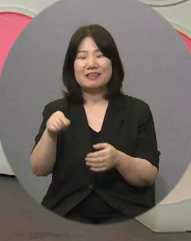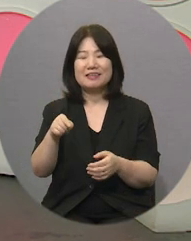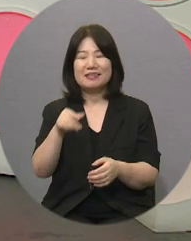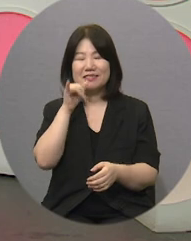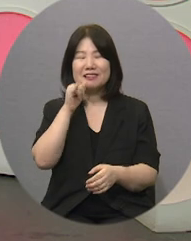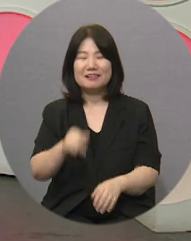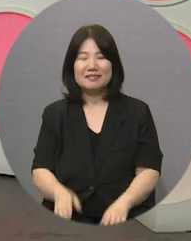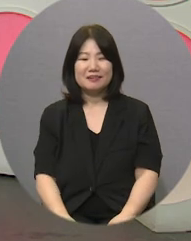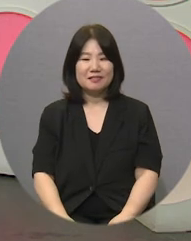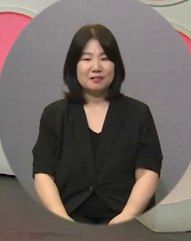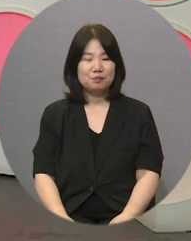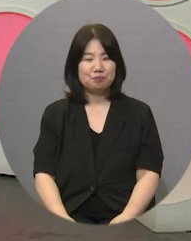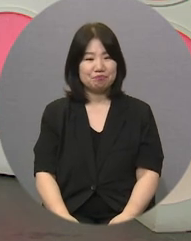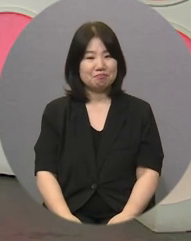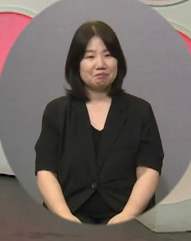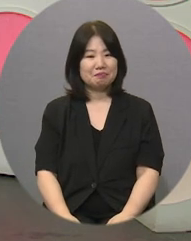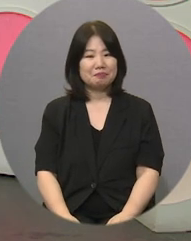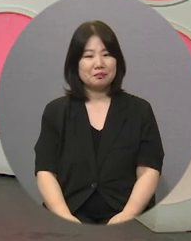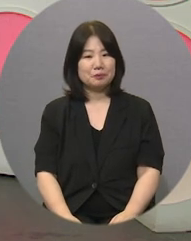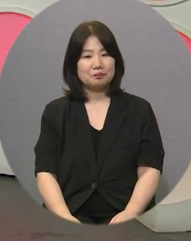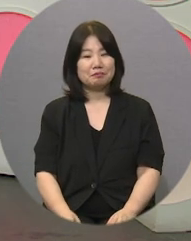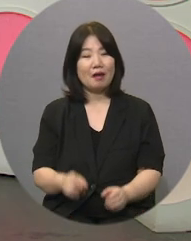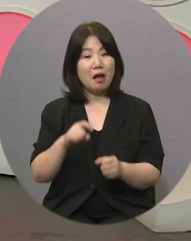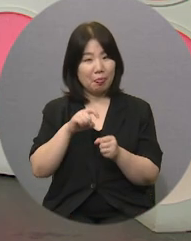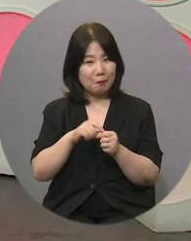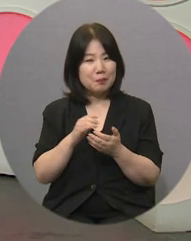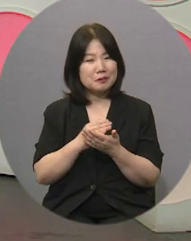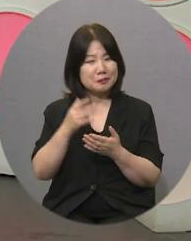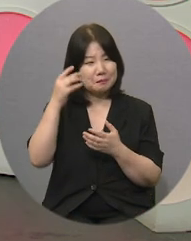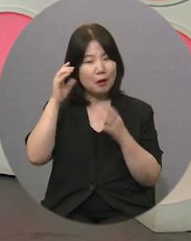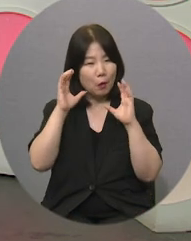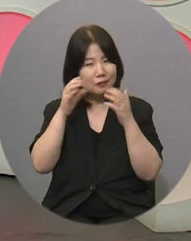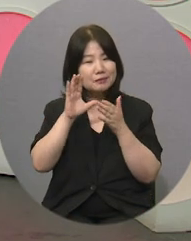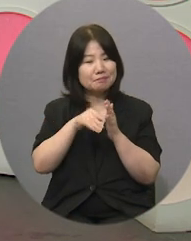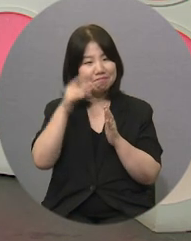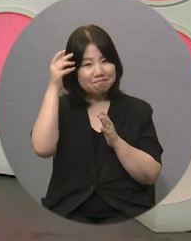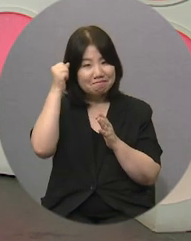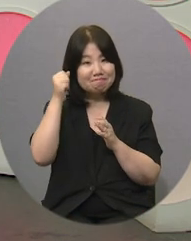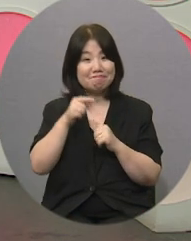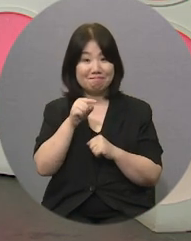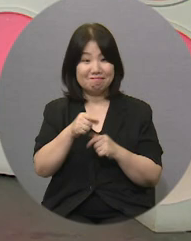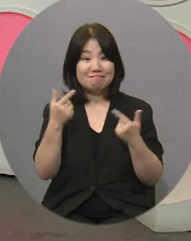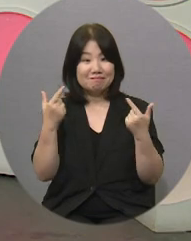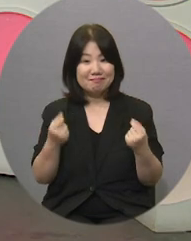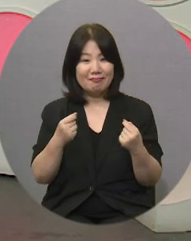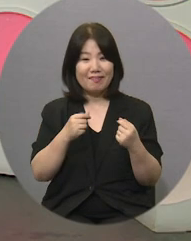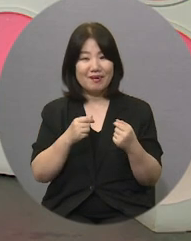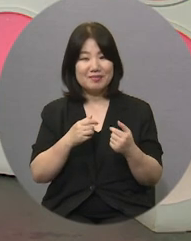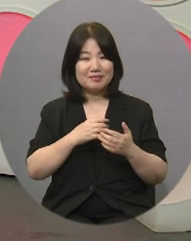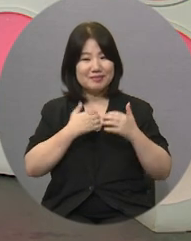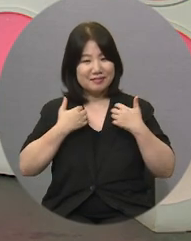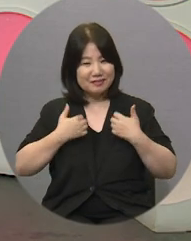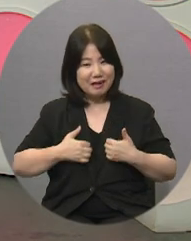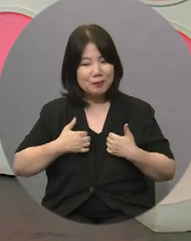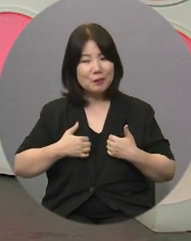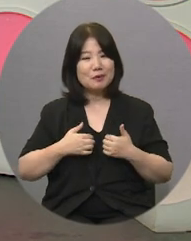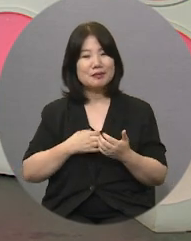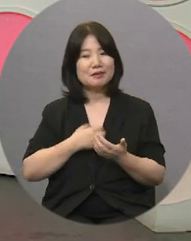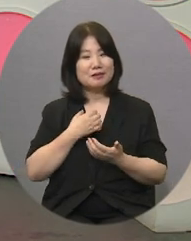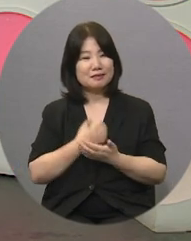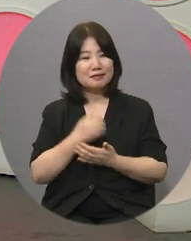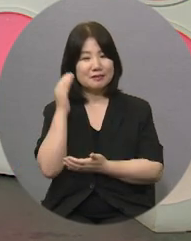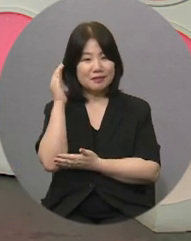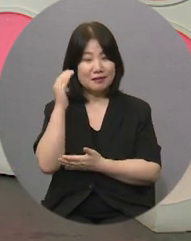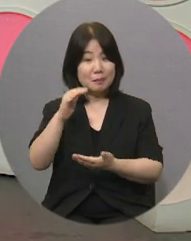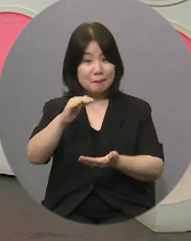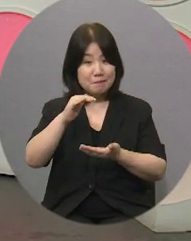맞아요. 어릴 때 또 기억이 또 나네요. 아 떡볶이집. 네 이렇게 또 재밌고 또 감동 사연 저희 복지 TV로